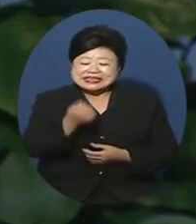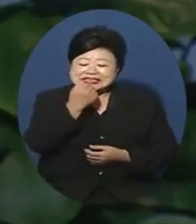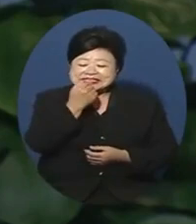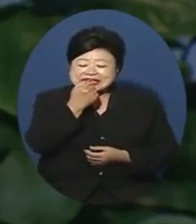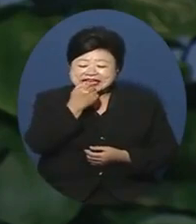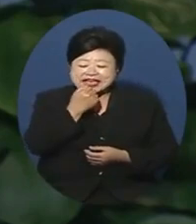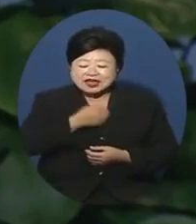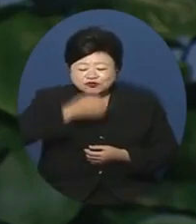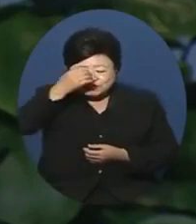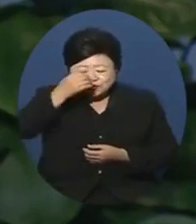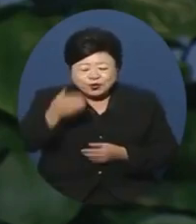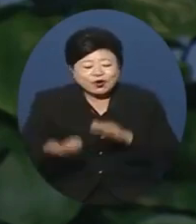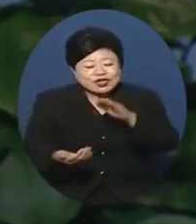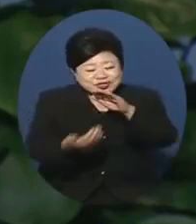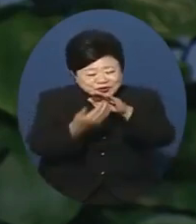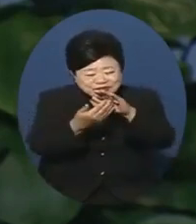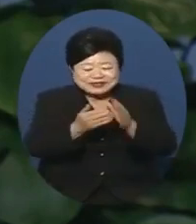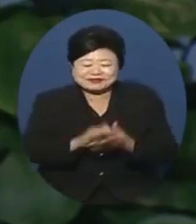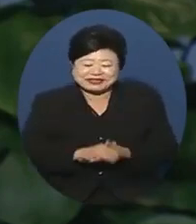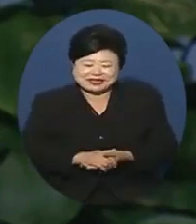이사야의 꿈 다 이루어졌죠.